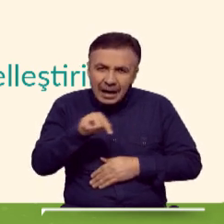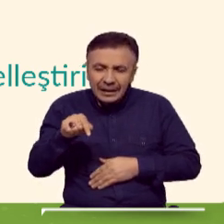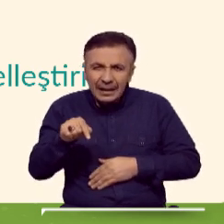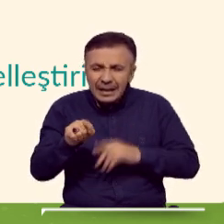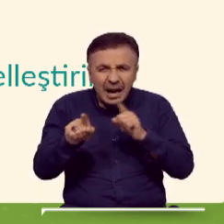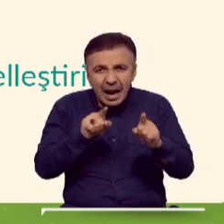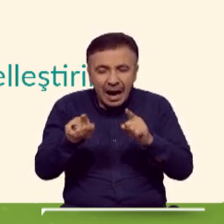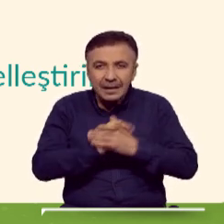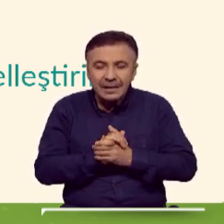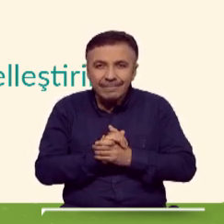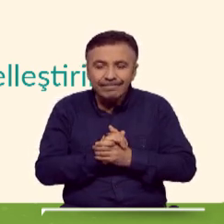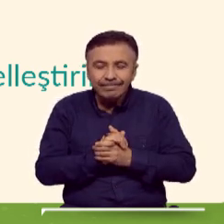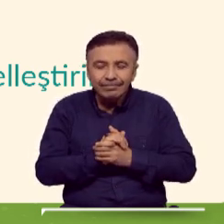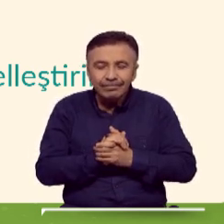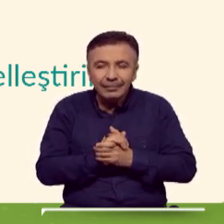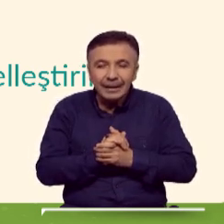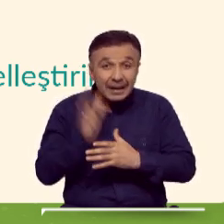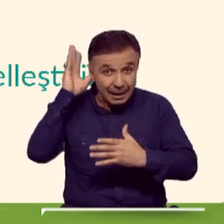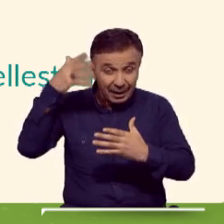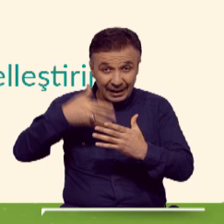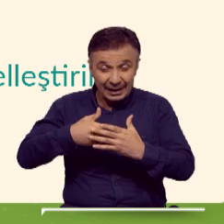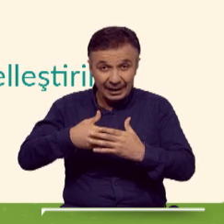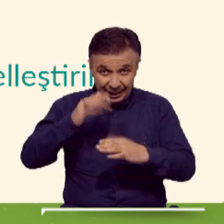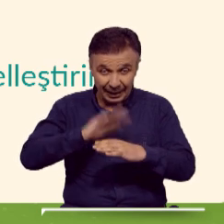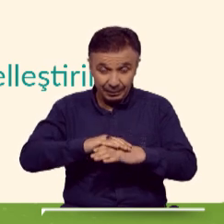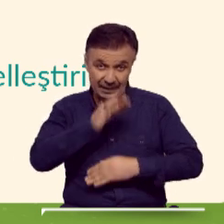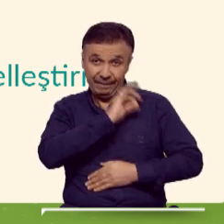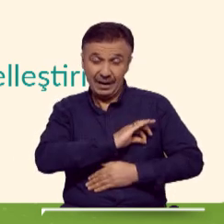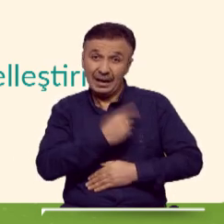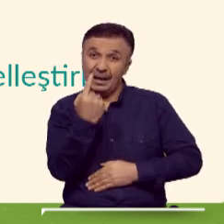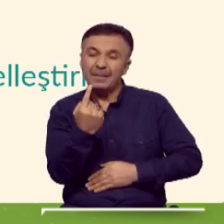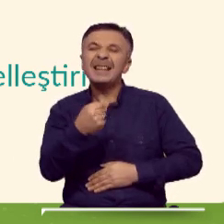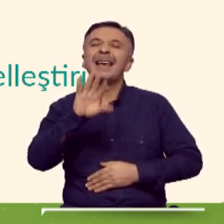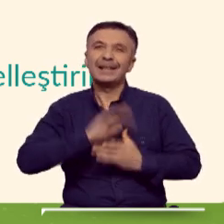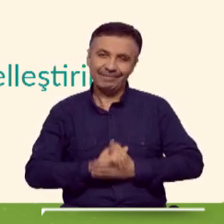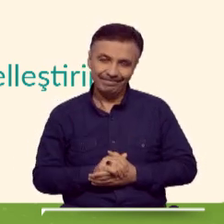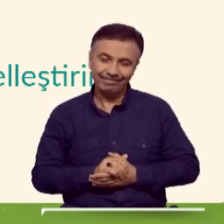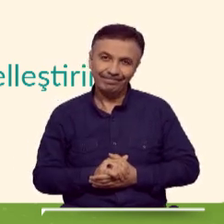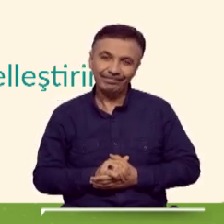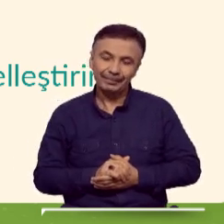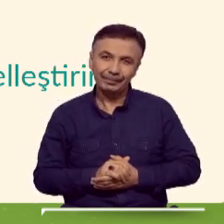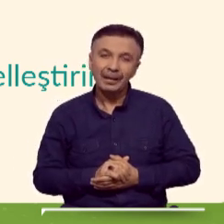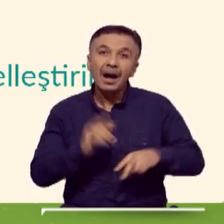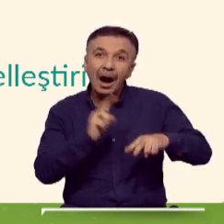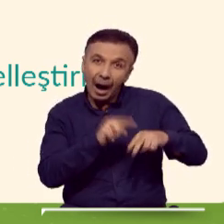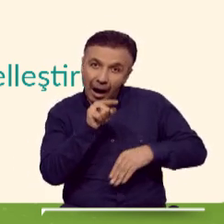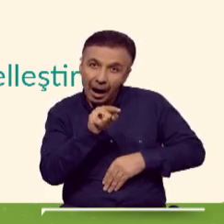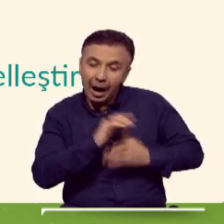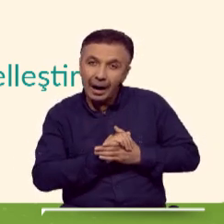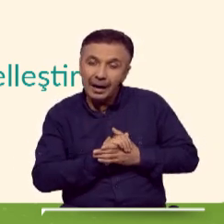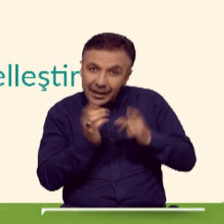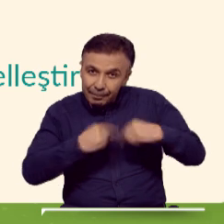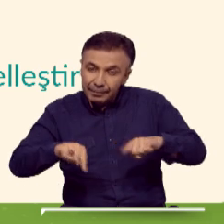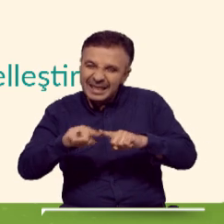Aşağıdakilerden hangisi ibadetlerin sağladığı faydalardan biri değildir? A.